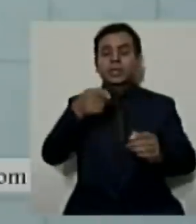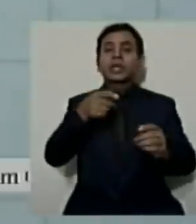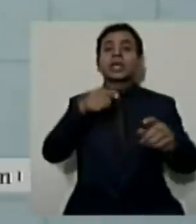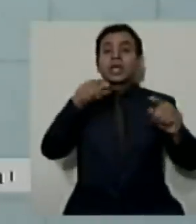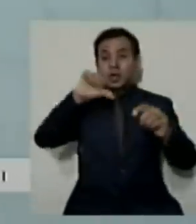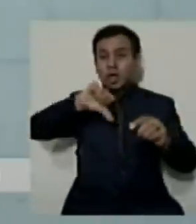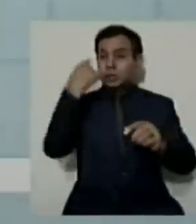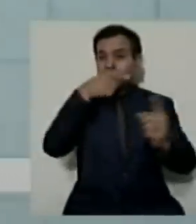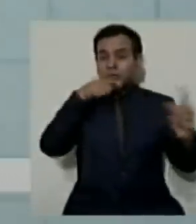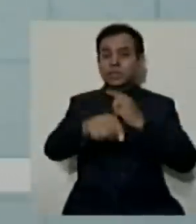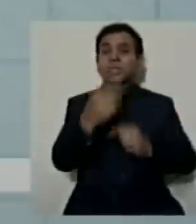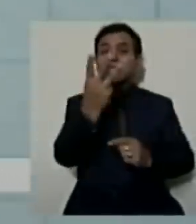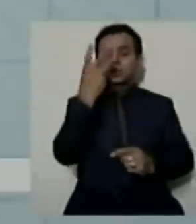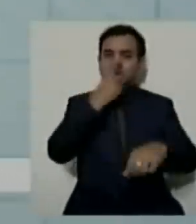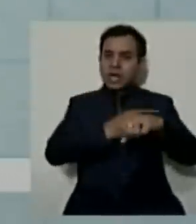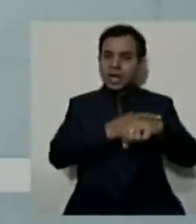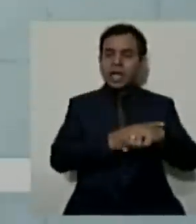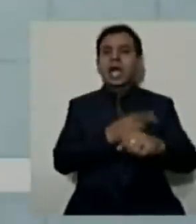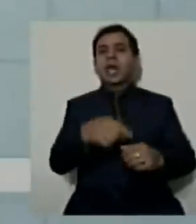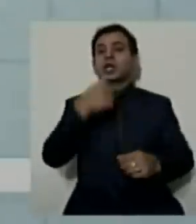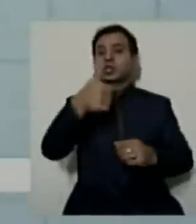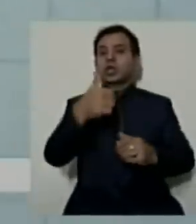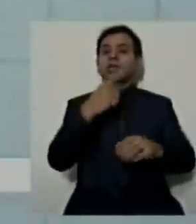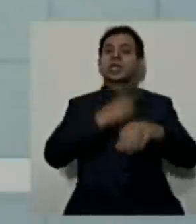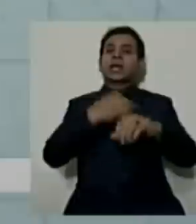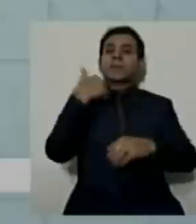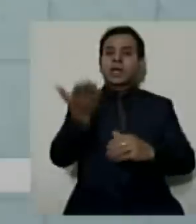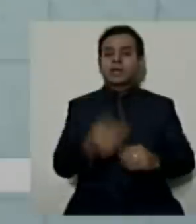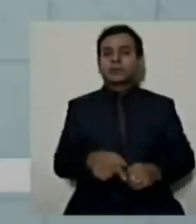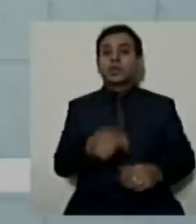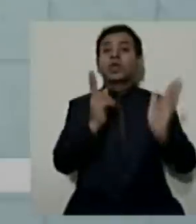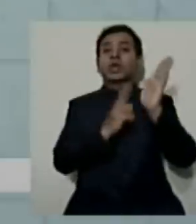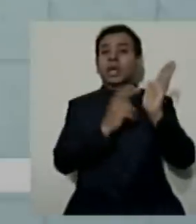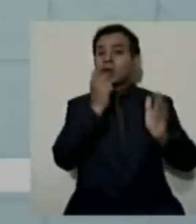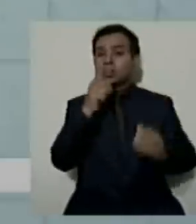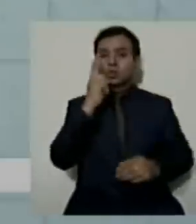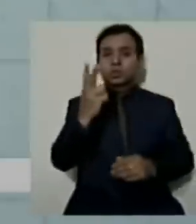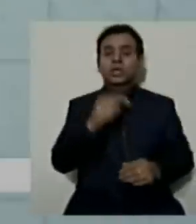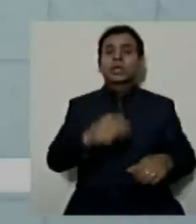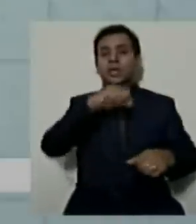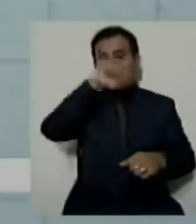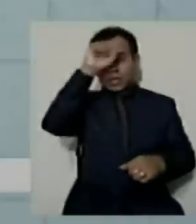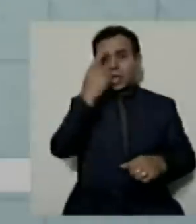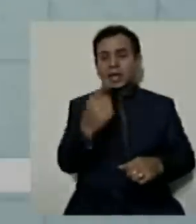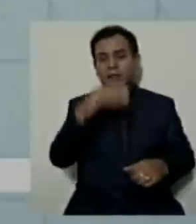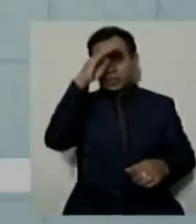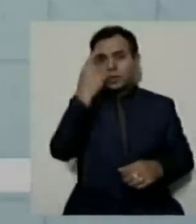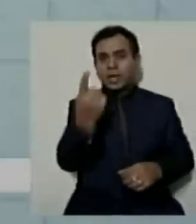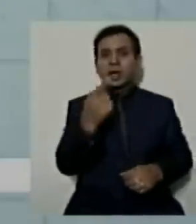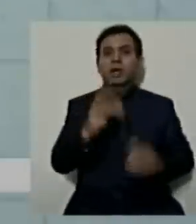নারায়ণগঞ্জে 2 জন, টাঙ্গাইলে 1, মাদারীপুর 1, ময়মনসিংহ 1 এবং জয়পুরহাটে 2 জন মৃত্যুবরণ করেছেন।